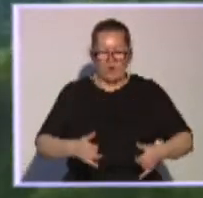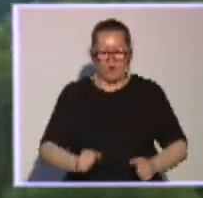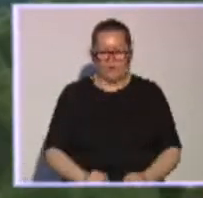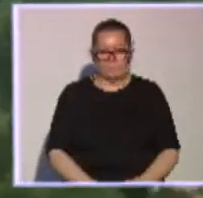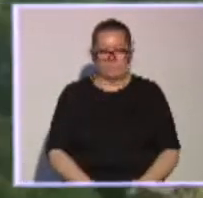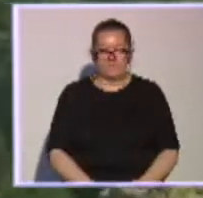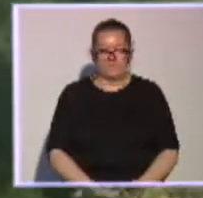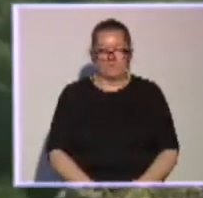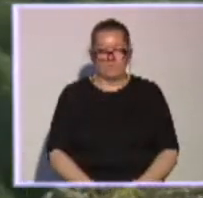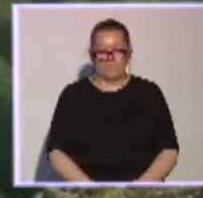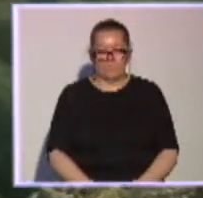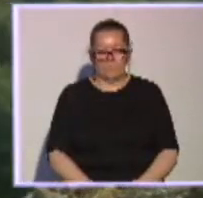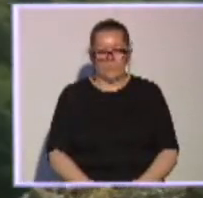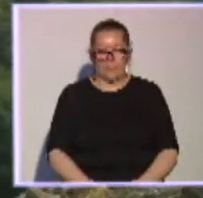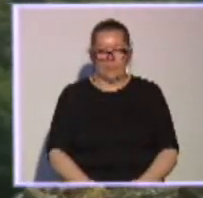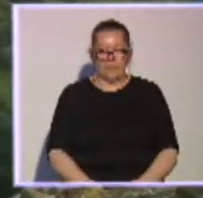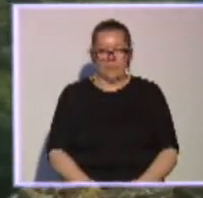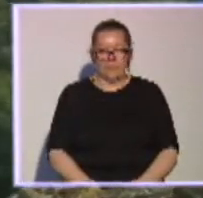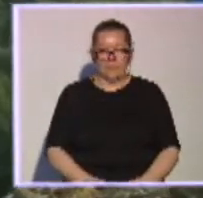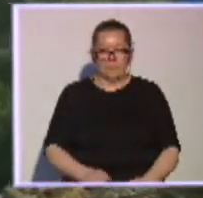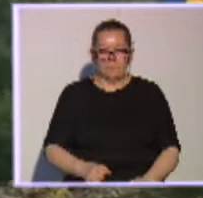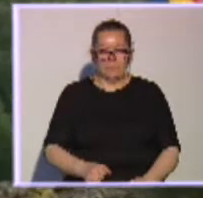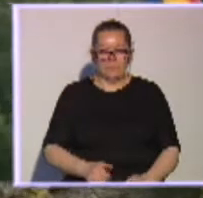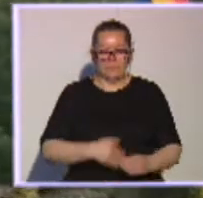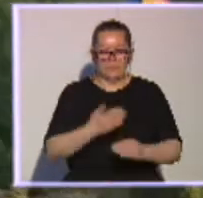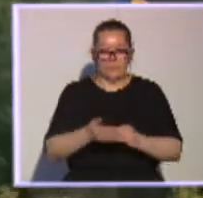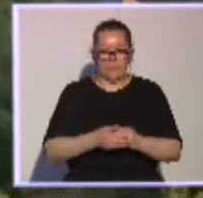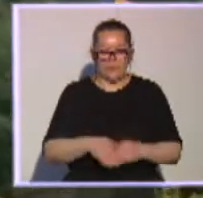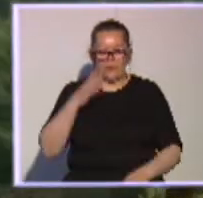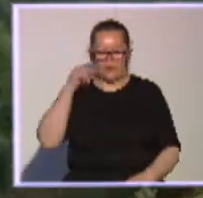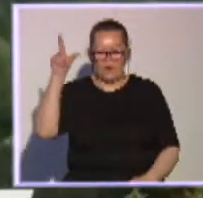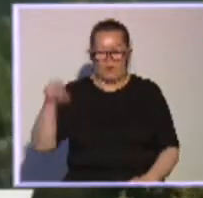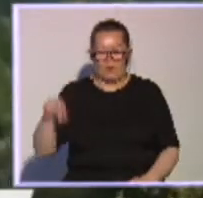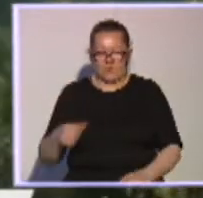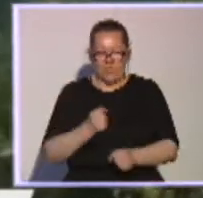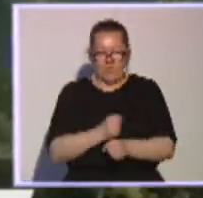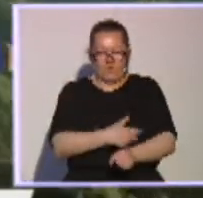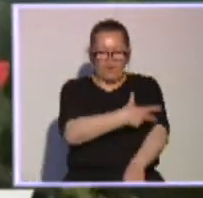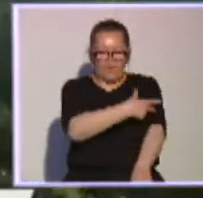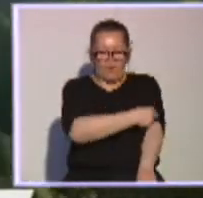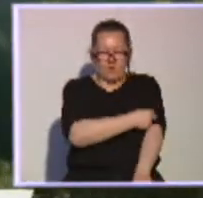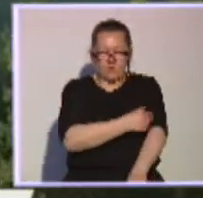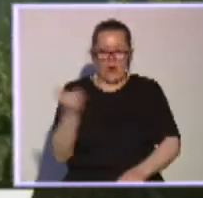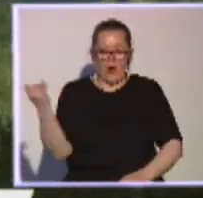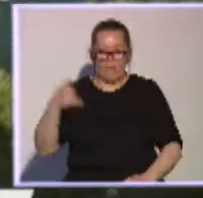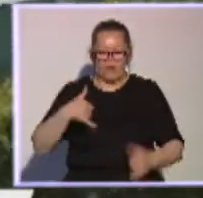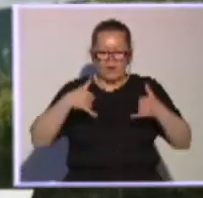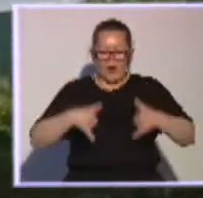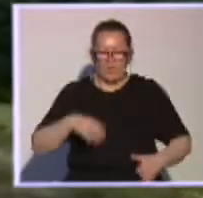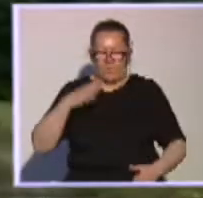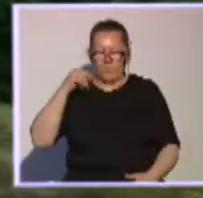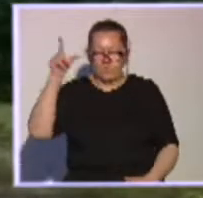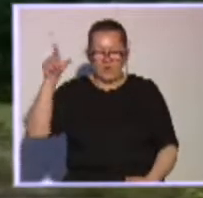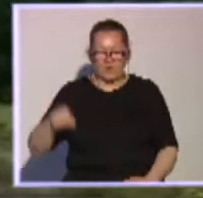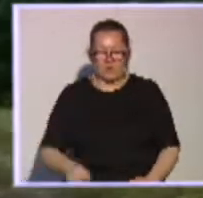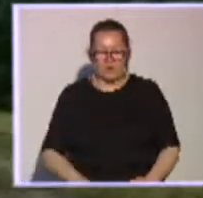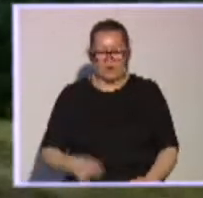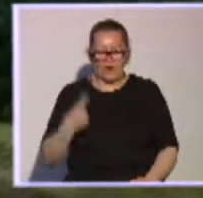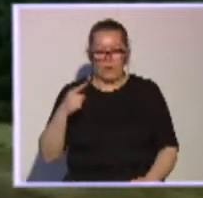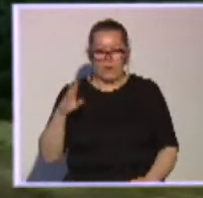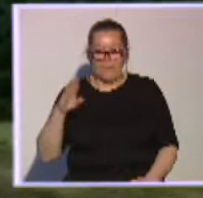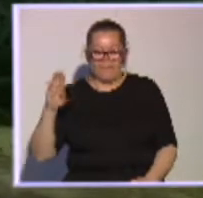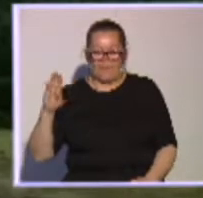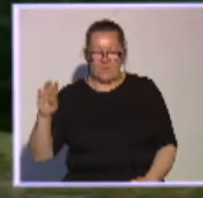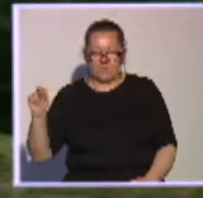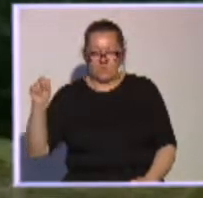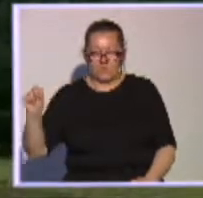urma vaccinării, în urma acestor relaxări, a început din nou să crească numărul de turiști în zonă. La cetate se ajunge urcând